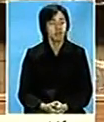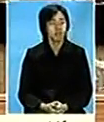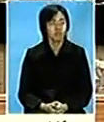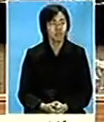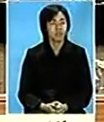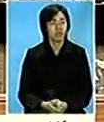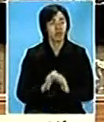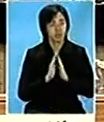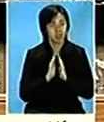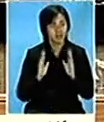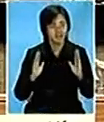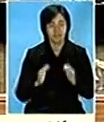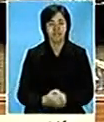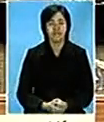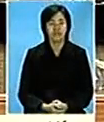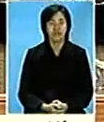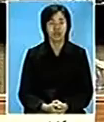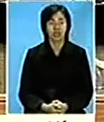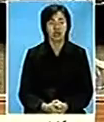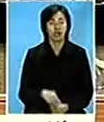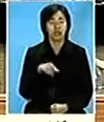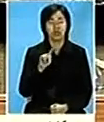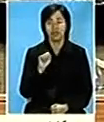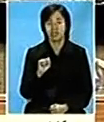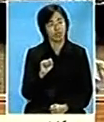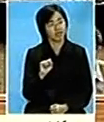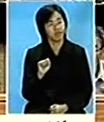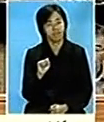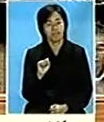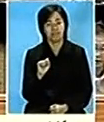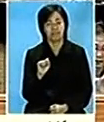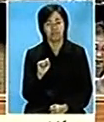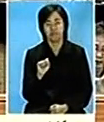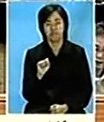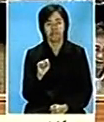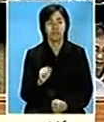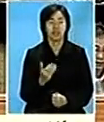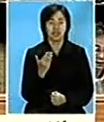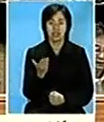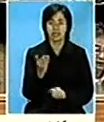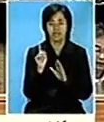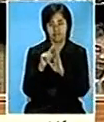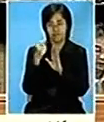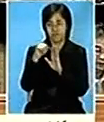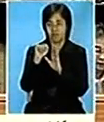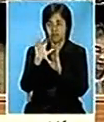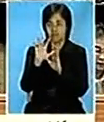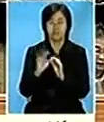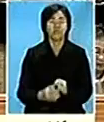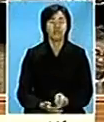ครับขอบคุณนะครับท่านประเสริฐประคุณสามนะครับเชิญนะ15นาทีครับ